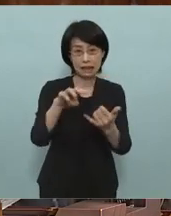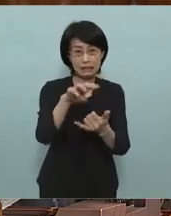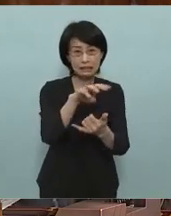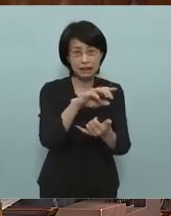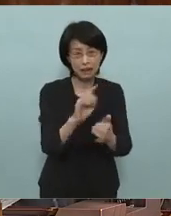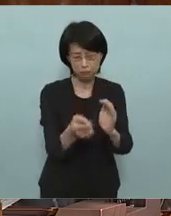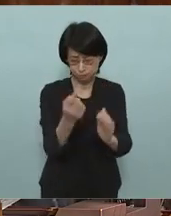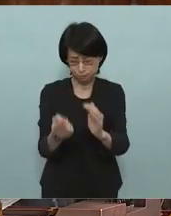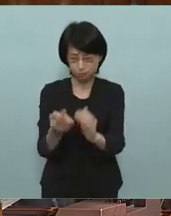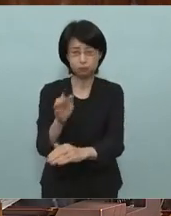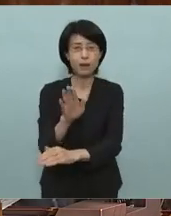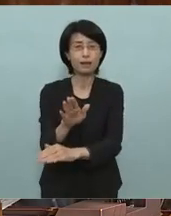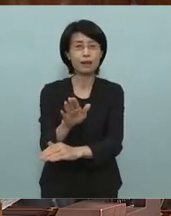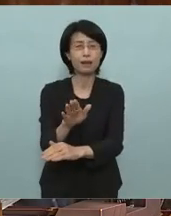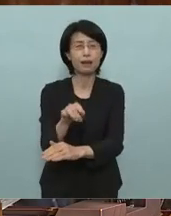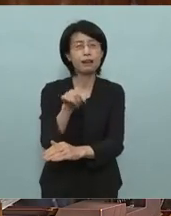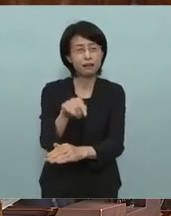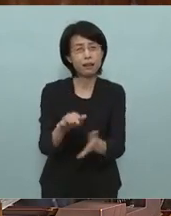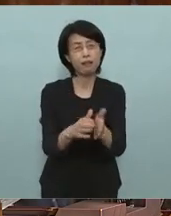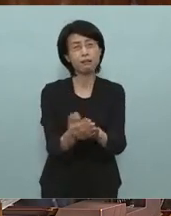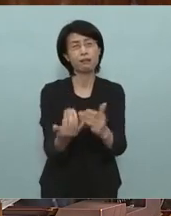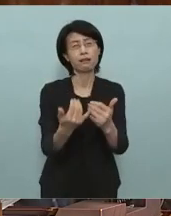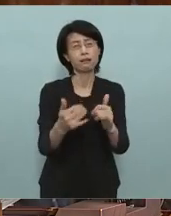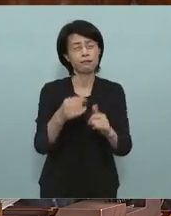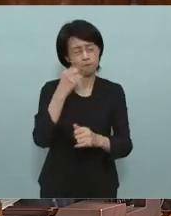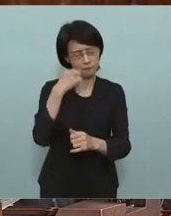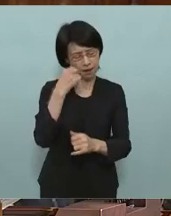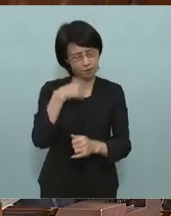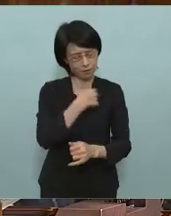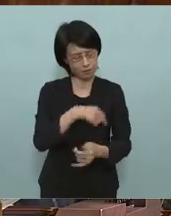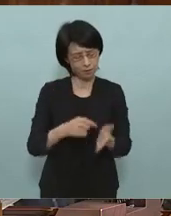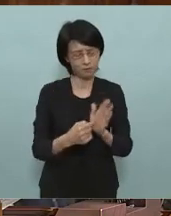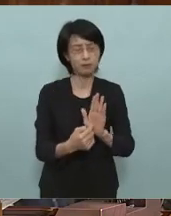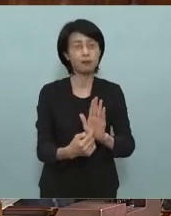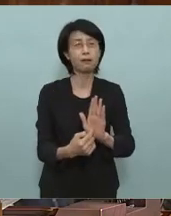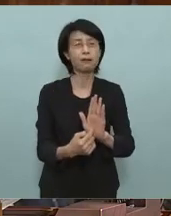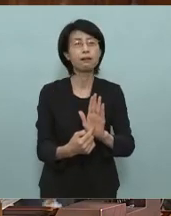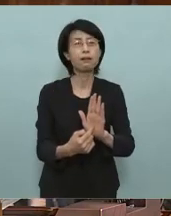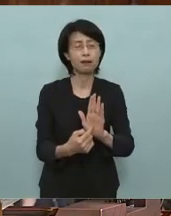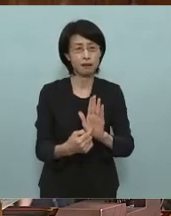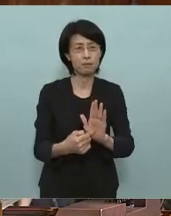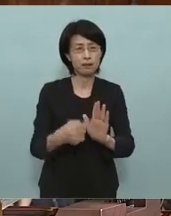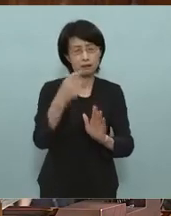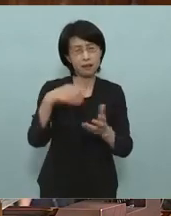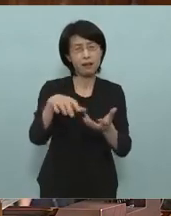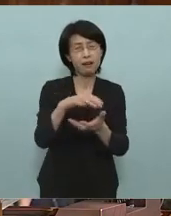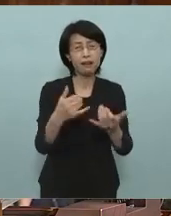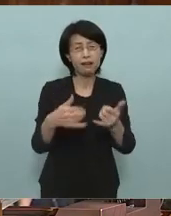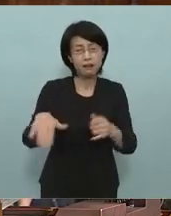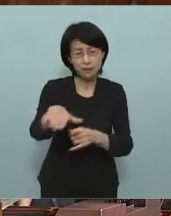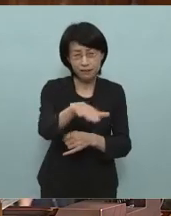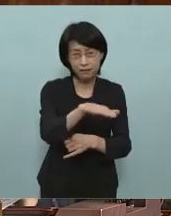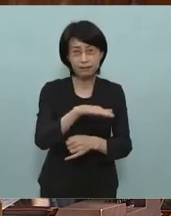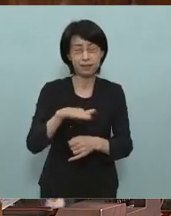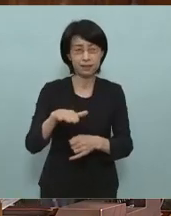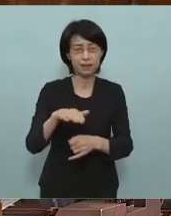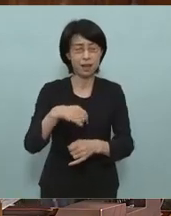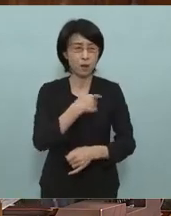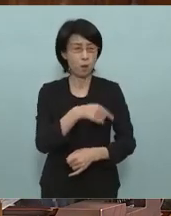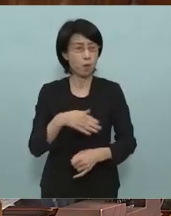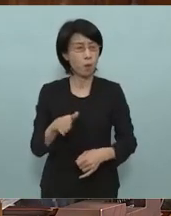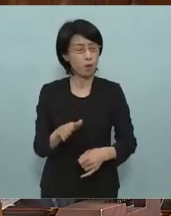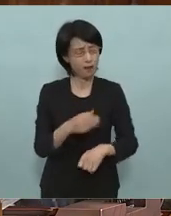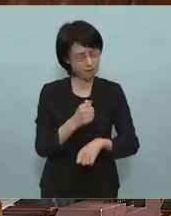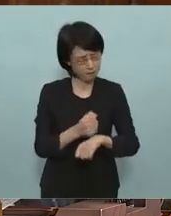たお亡くなりになられた方々に哀悼の意を表するとともに被災されたすべての皆様に心